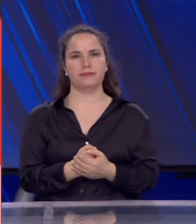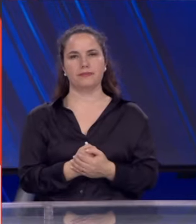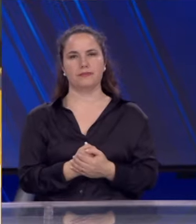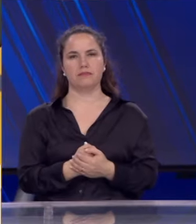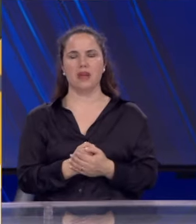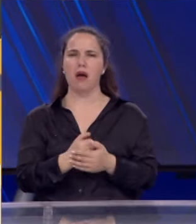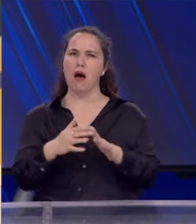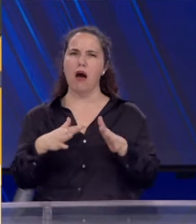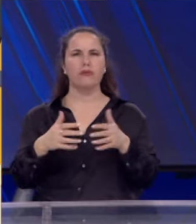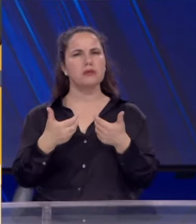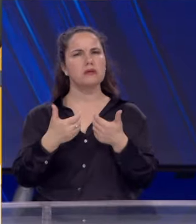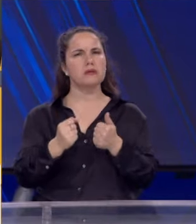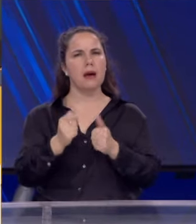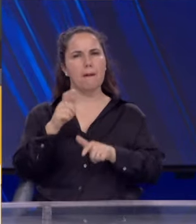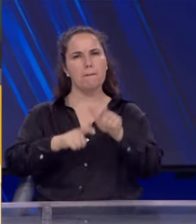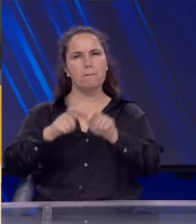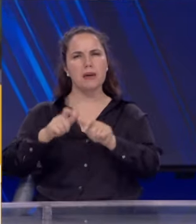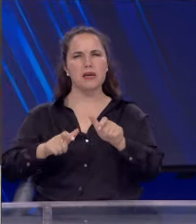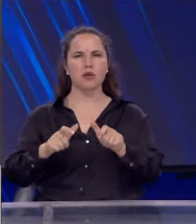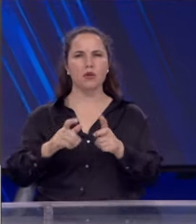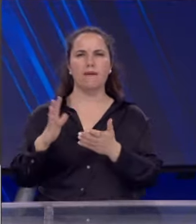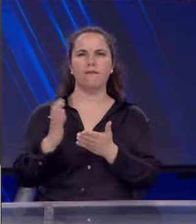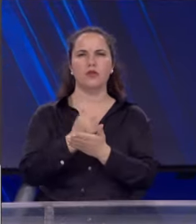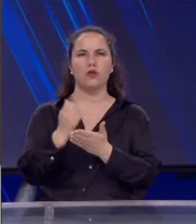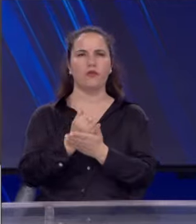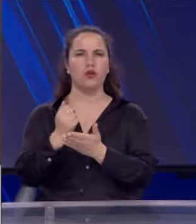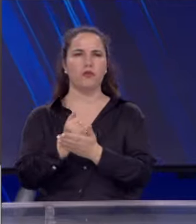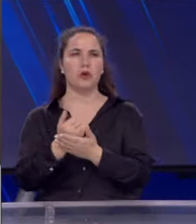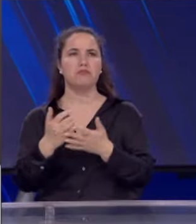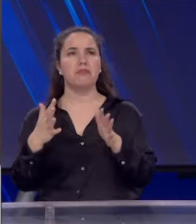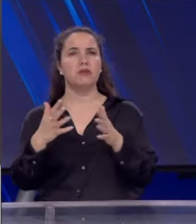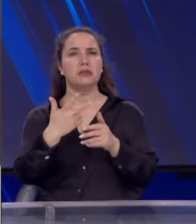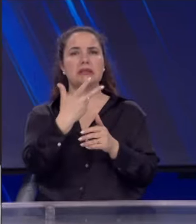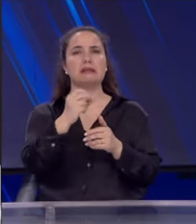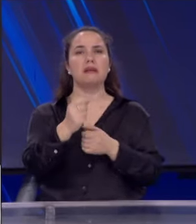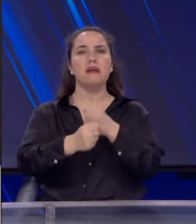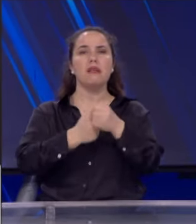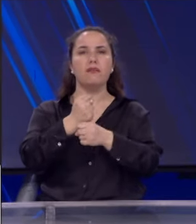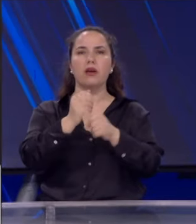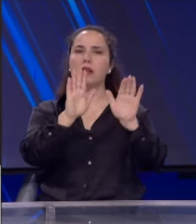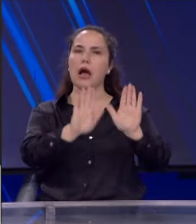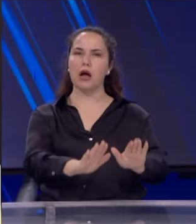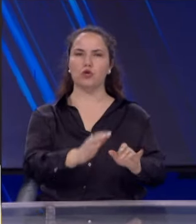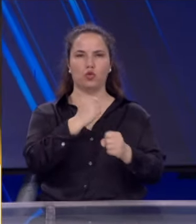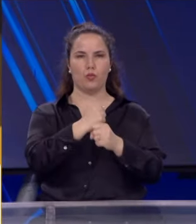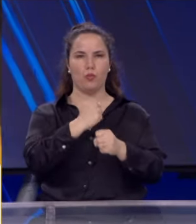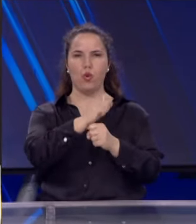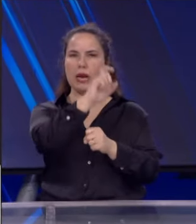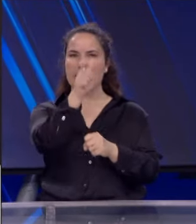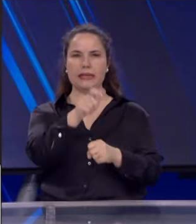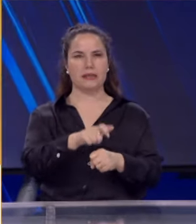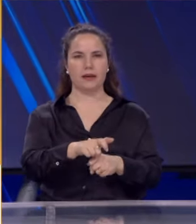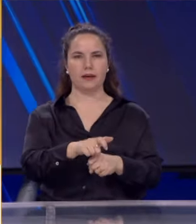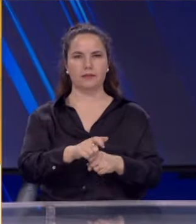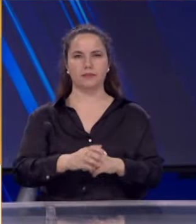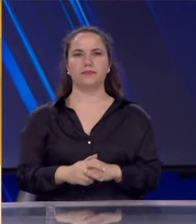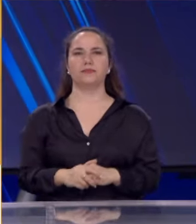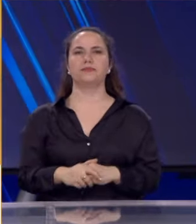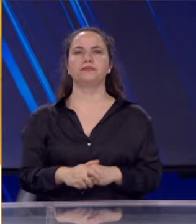pritet të jenë qindra mira shqiptar, të cilët prej 3 dekadash presin që të njihet një drejtë që janë vitet e punës për efekt pensioni.